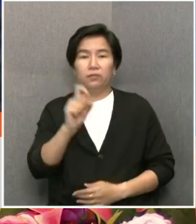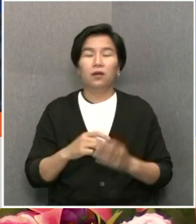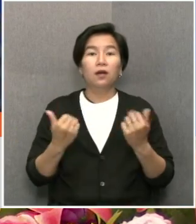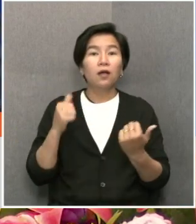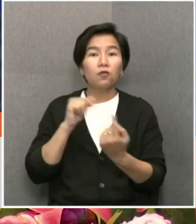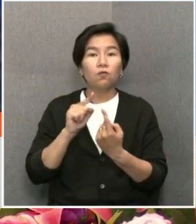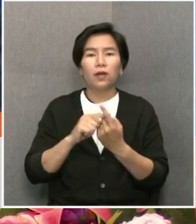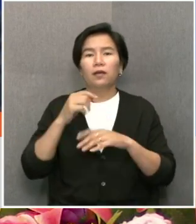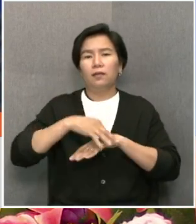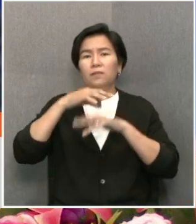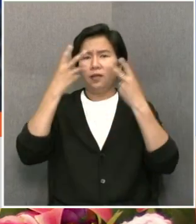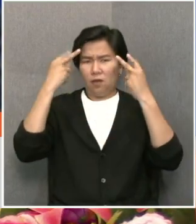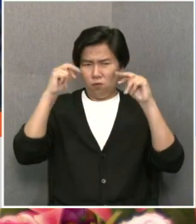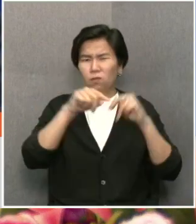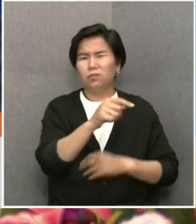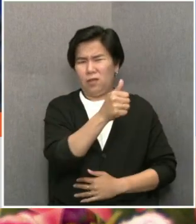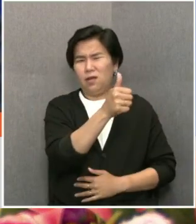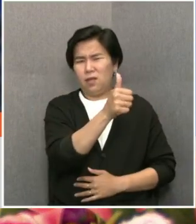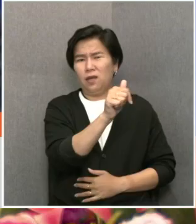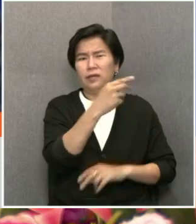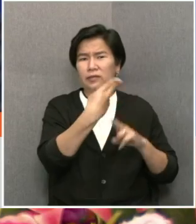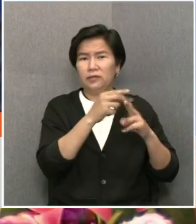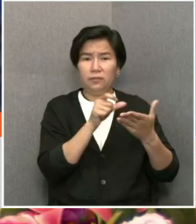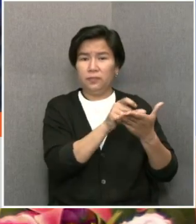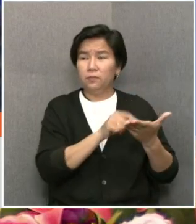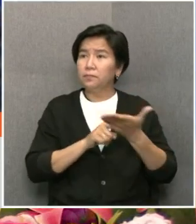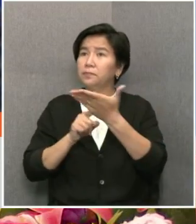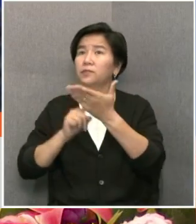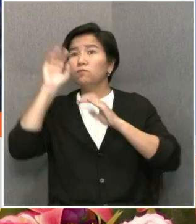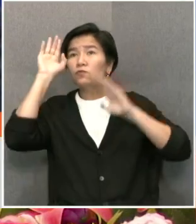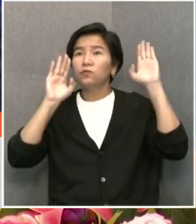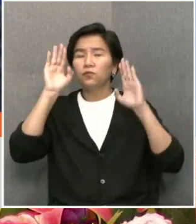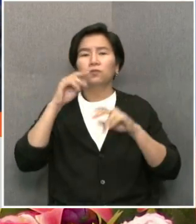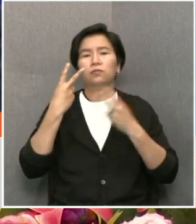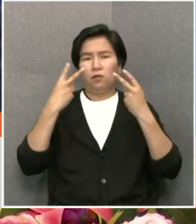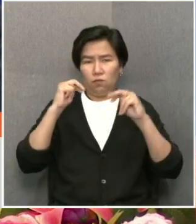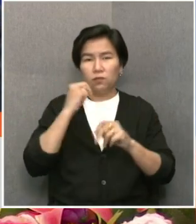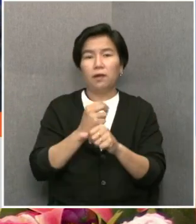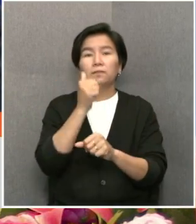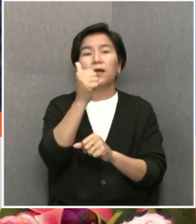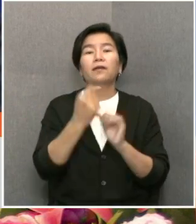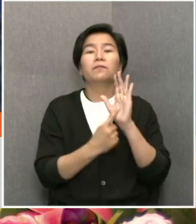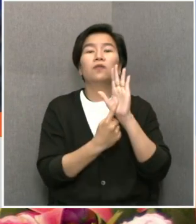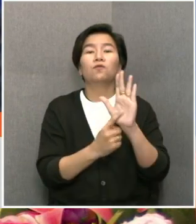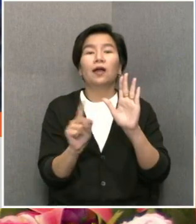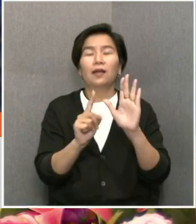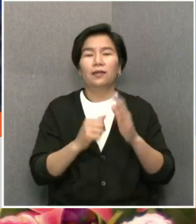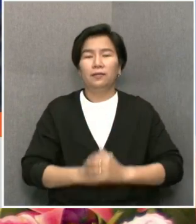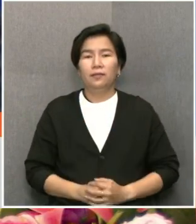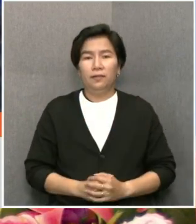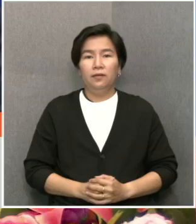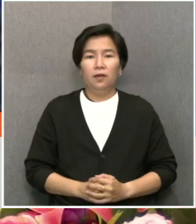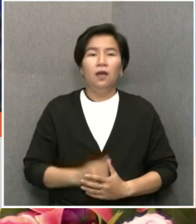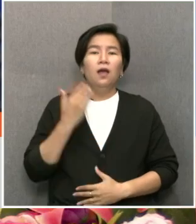รัฐมนตรีหายไปยังสามารถเสนอชื่อโหวตเป็นนายกรัฐมนตรีได้ตัวอย่างเช่นนายธนาธรจึง